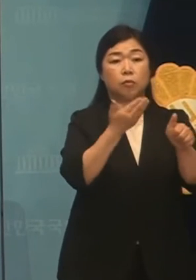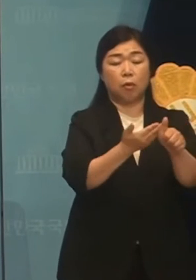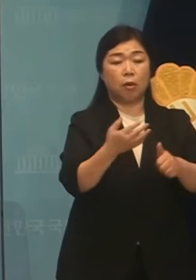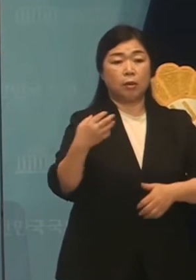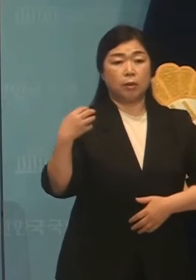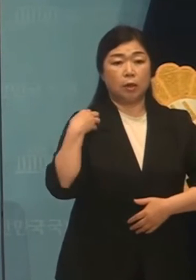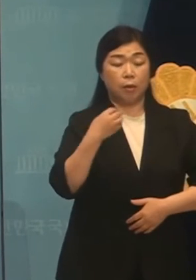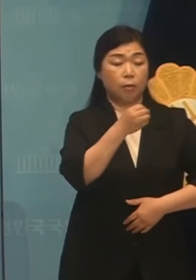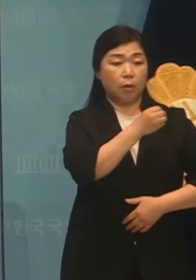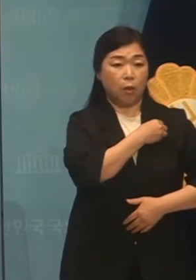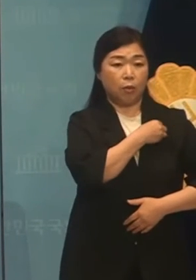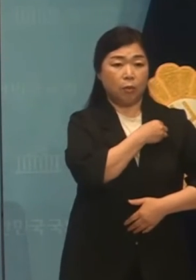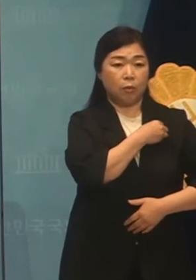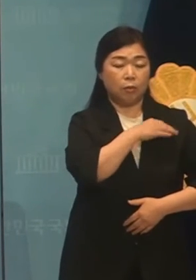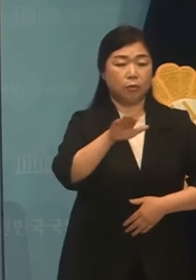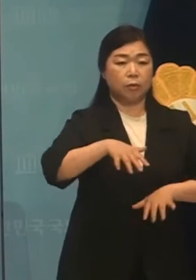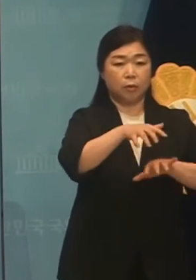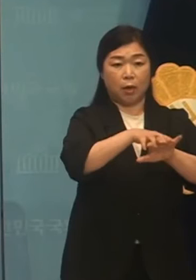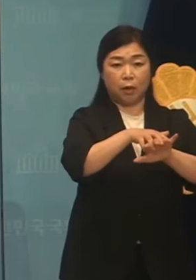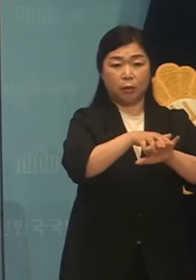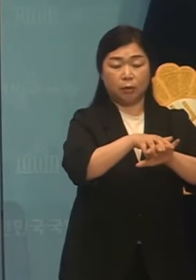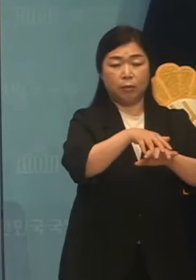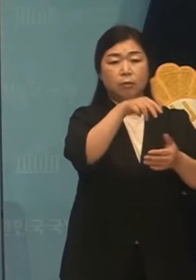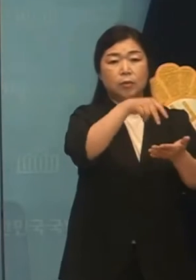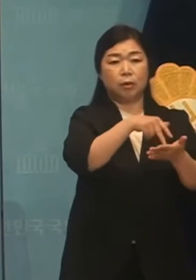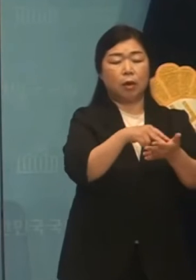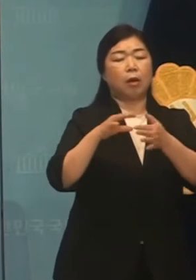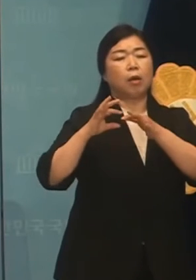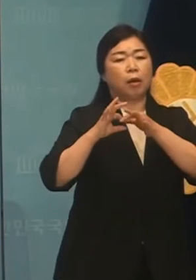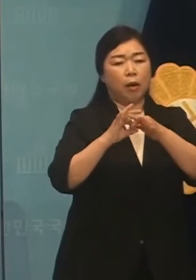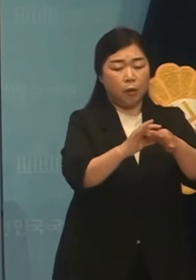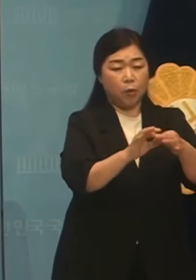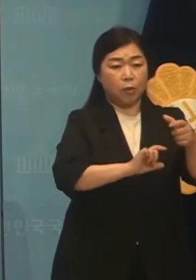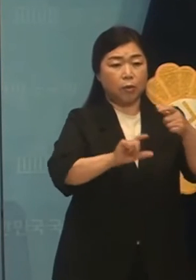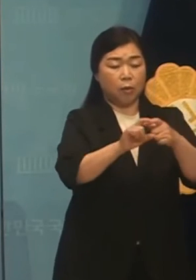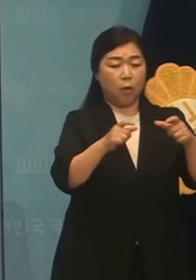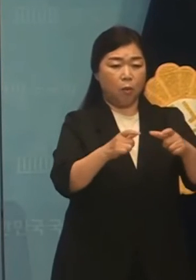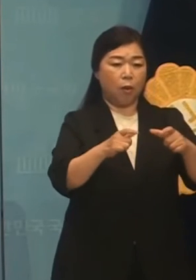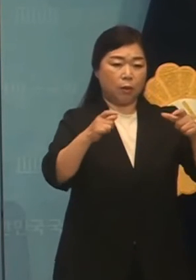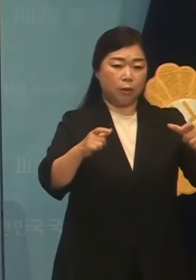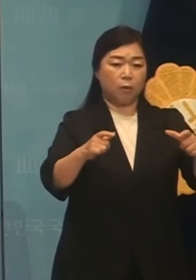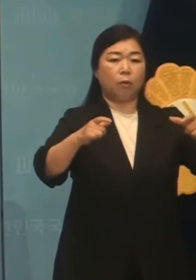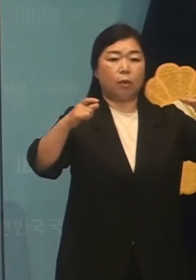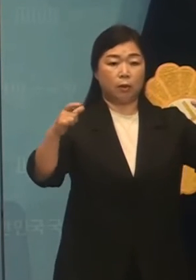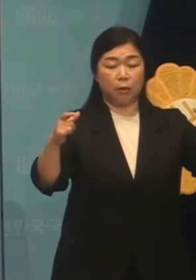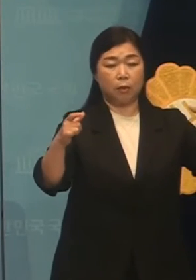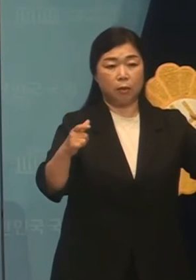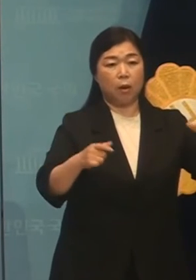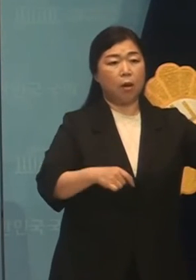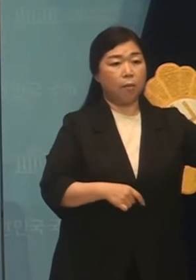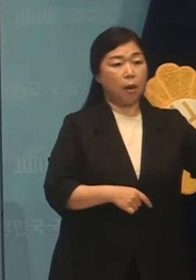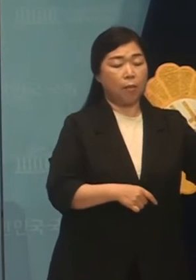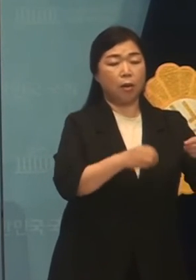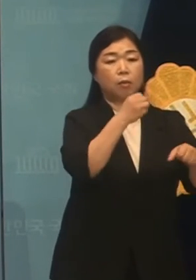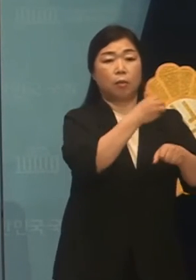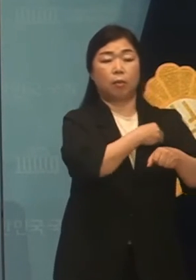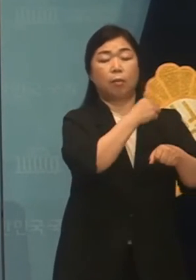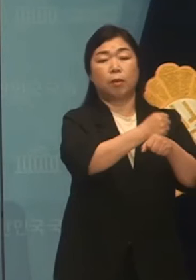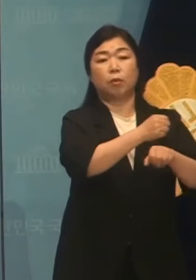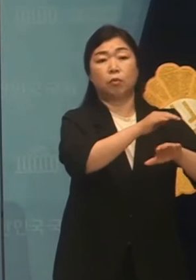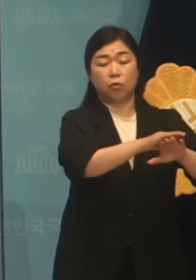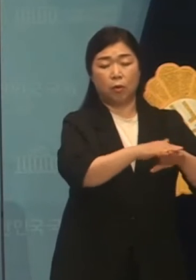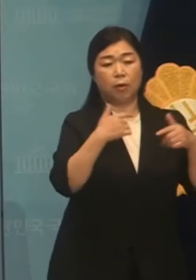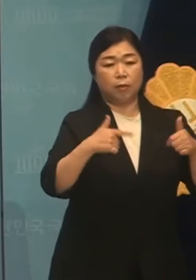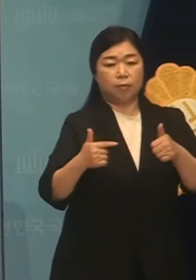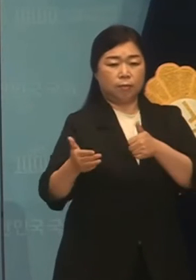당의 기관 당 조직으로서 계속 확대해서 100만 당원을 만들고 그 100만 당원이 우리 당의